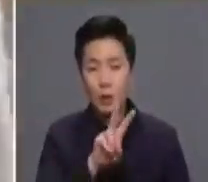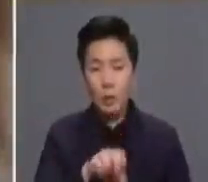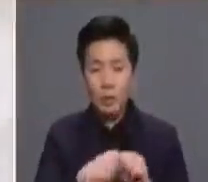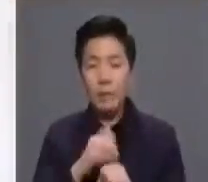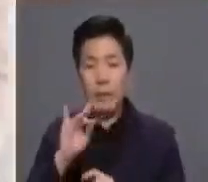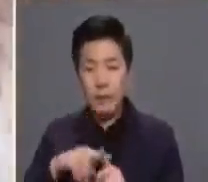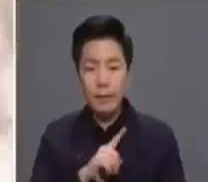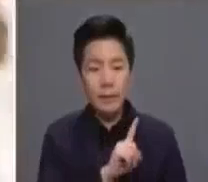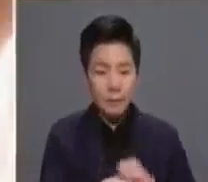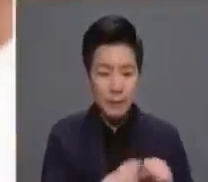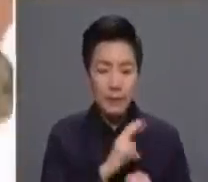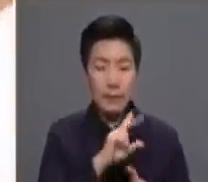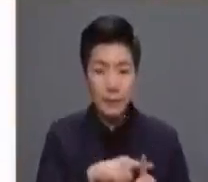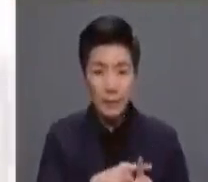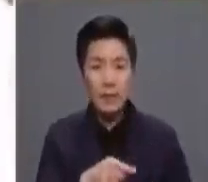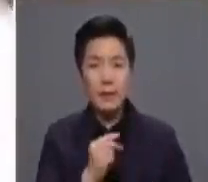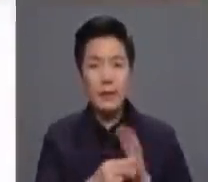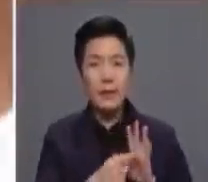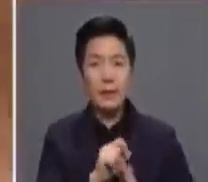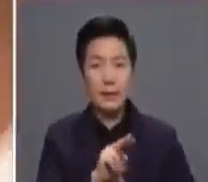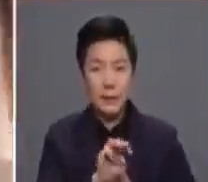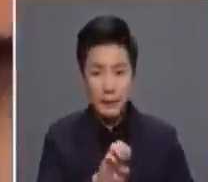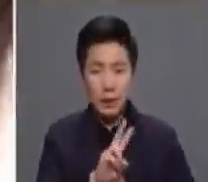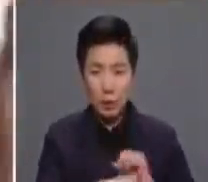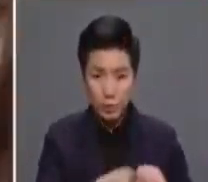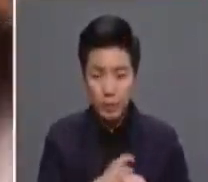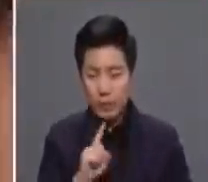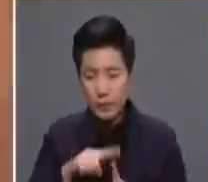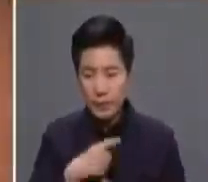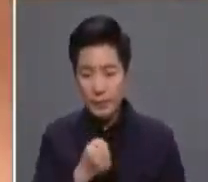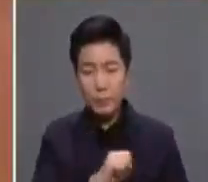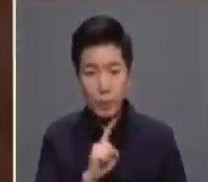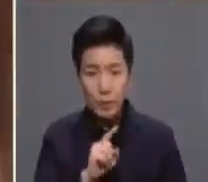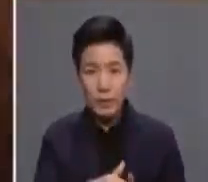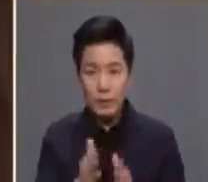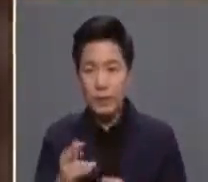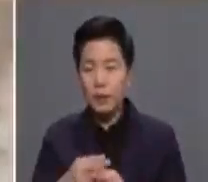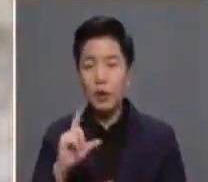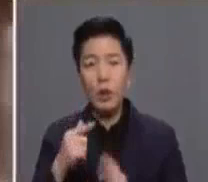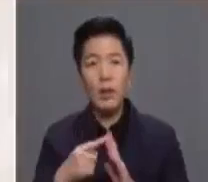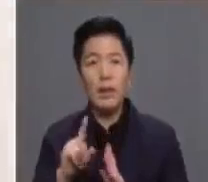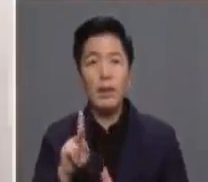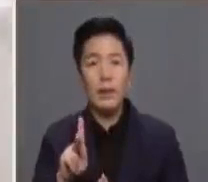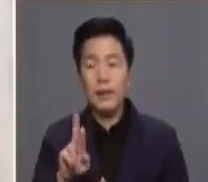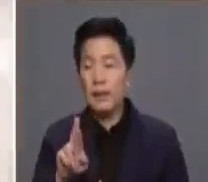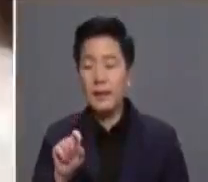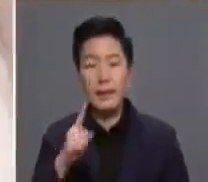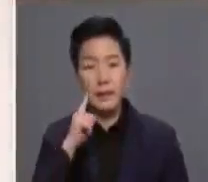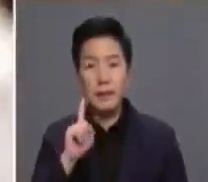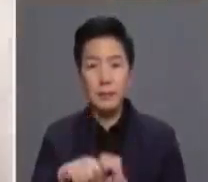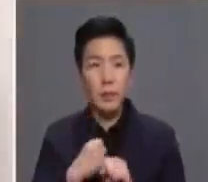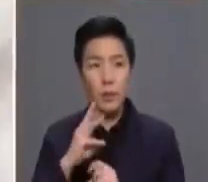จำคุก1ปี3เดือนคุณทัศนีจำคุก2ปีคุณนิรันดร์จำคุก1เดือน10วันแล้วก็นางทองเรศจำคุก1ปี6เดือน